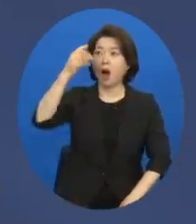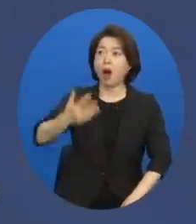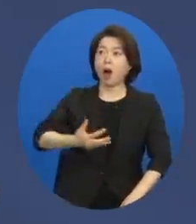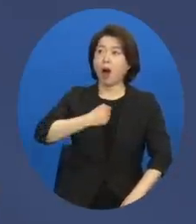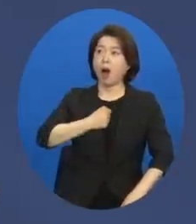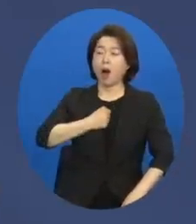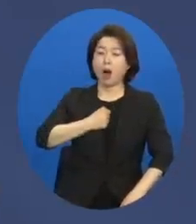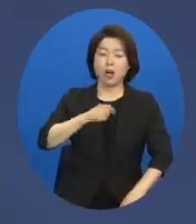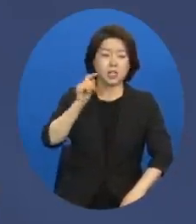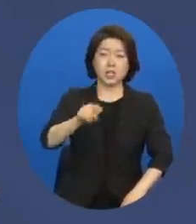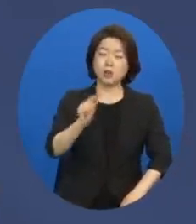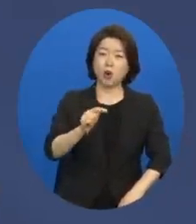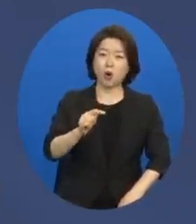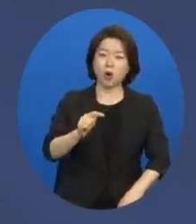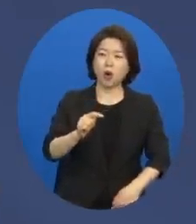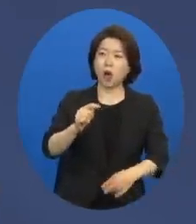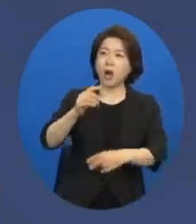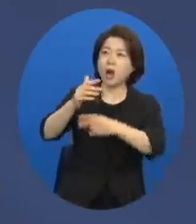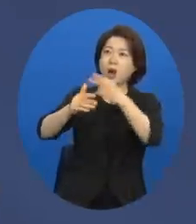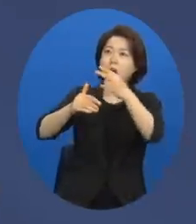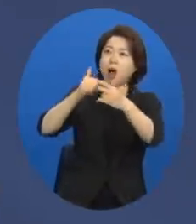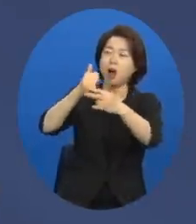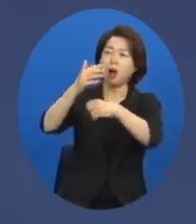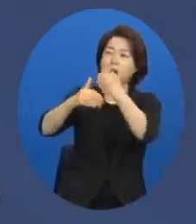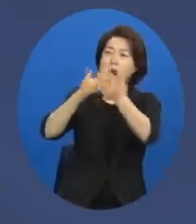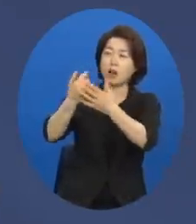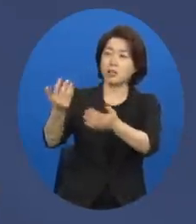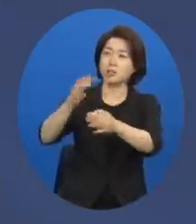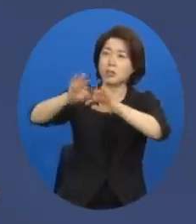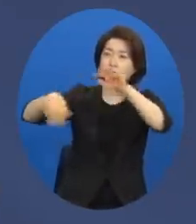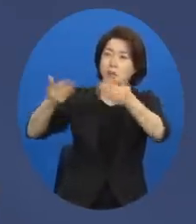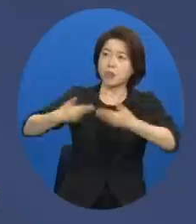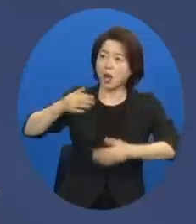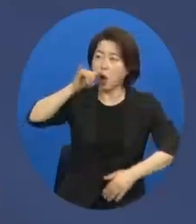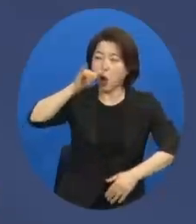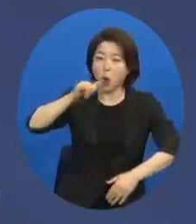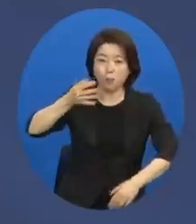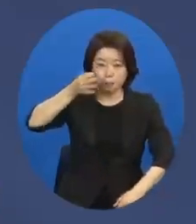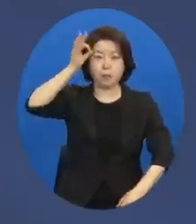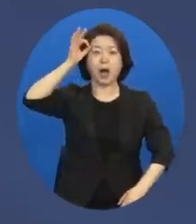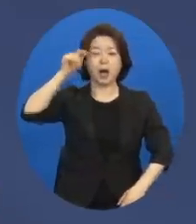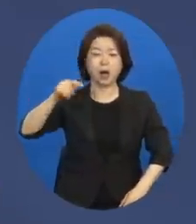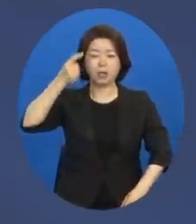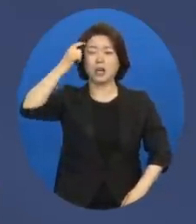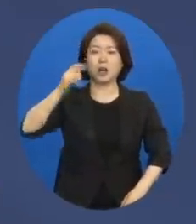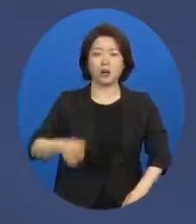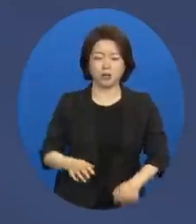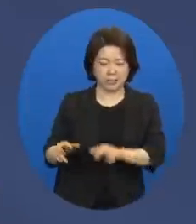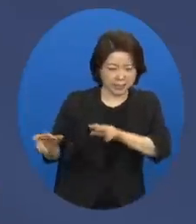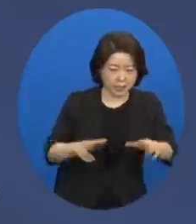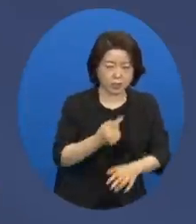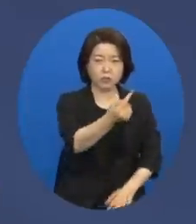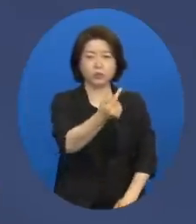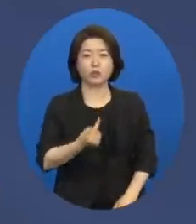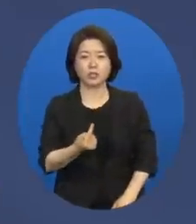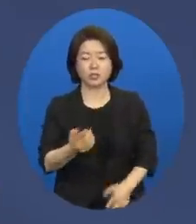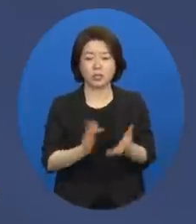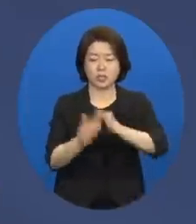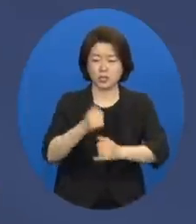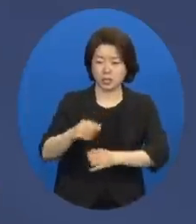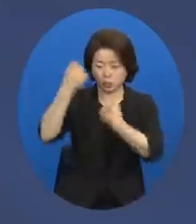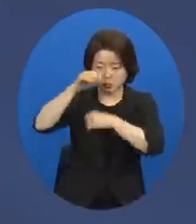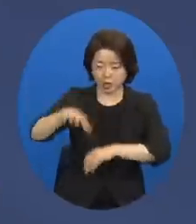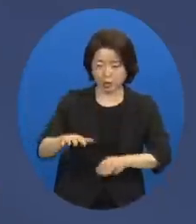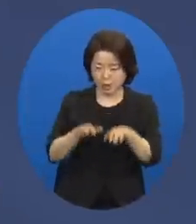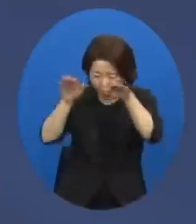충격적으로 이거는 신적인 일이다. 하나님이 개입하신 거다. 이걸 깨닫고 곧바로 달려와서 예수님 발 앞에